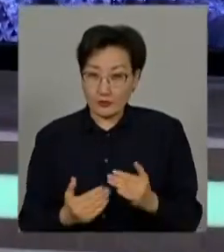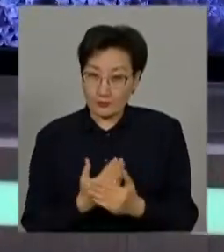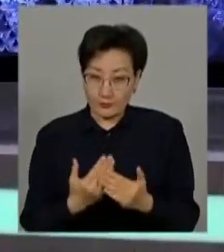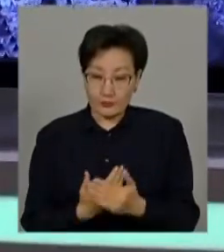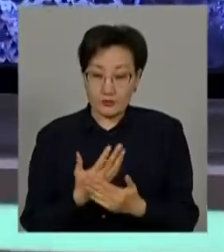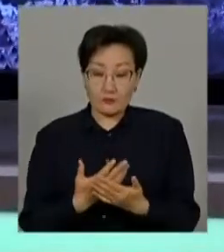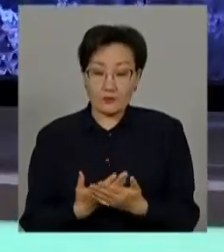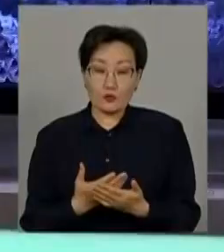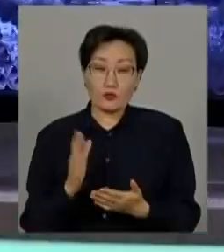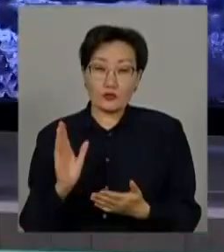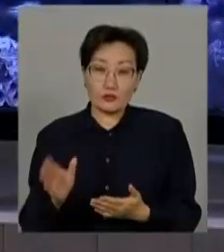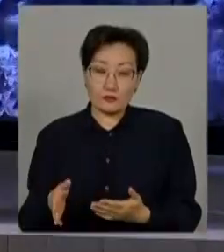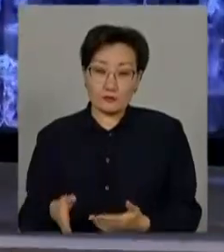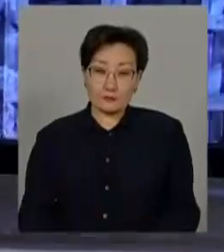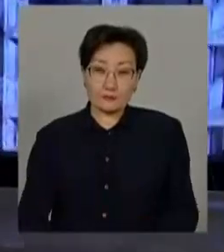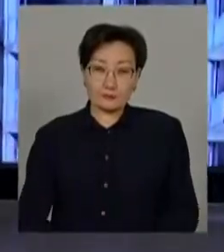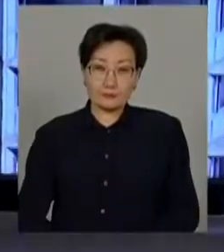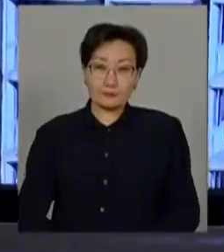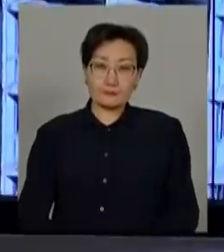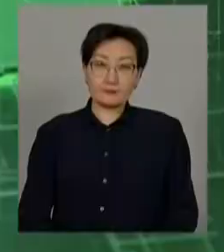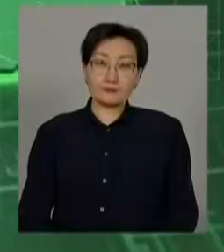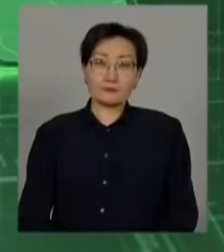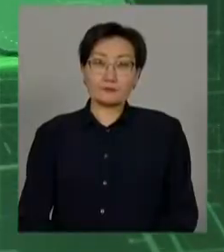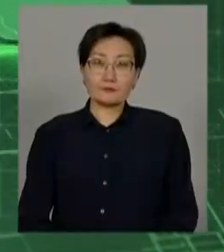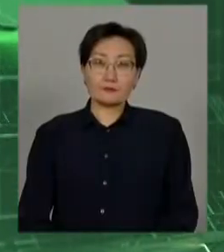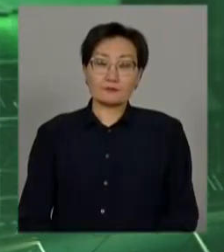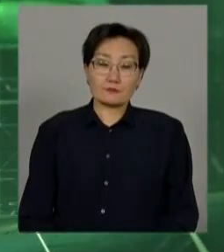Қалнұрқызы. Бүгінгі шығарылымнан көретіндеріңіз.